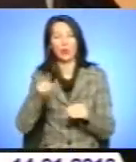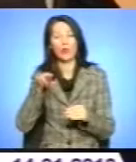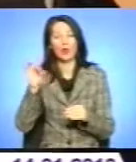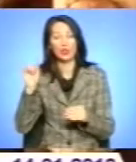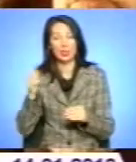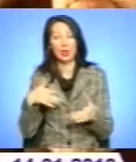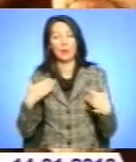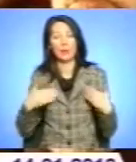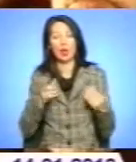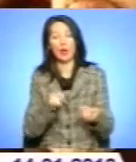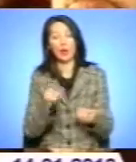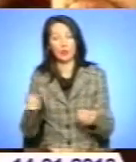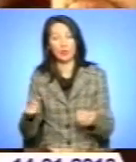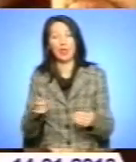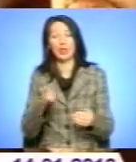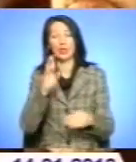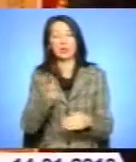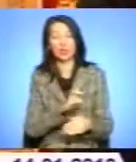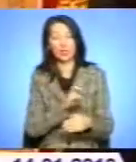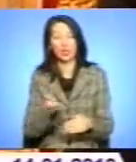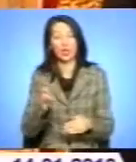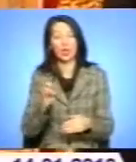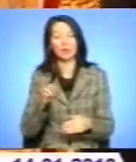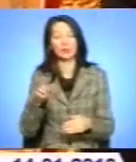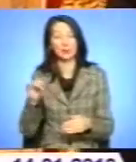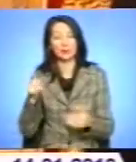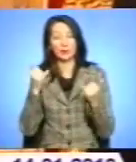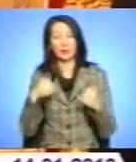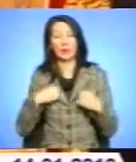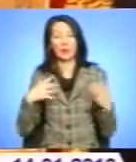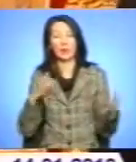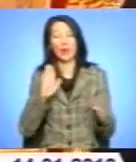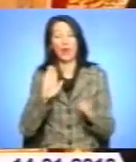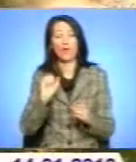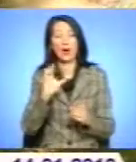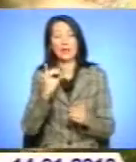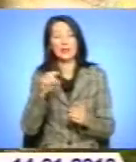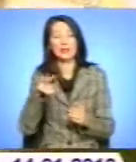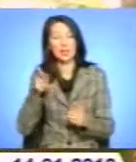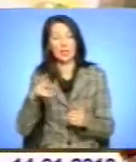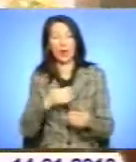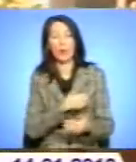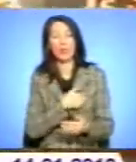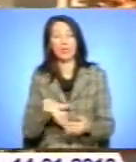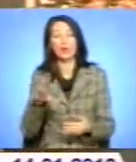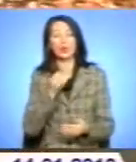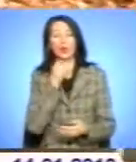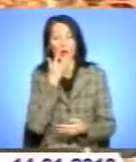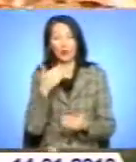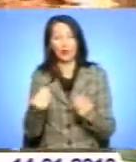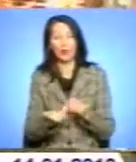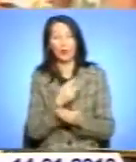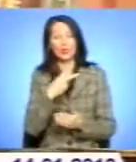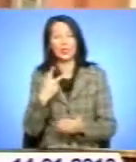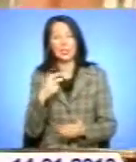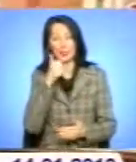та настоятеля храму отця Тарасія з сьогоднішнім святом Василія Великого та побажав всіляких гараздів у новому